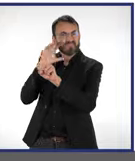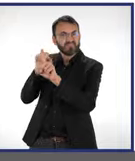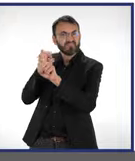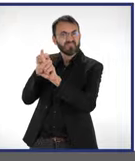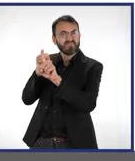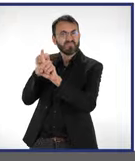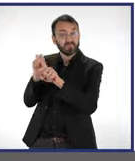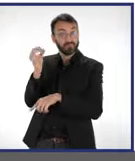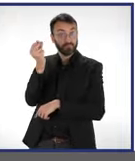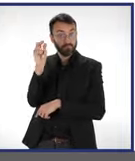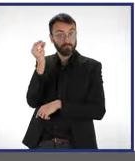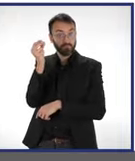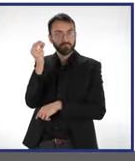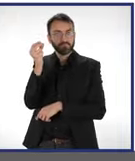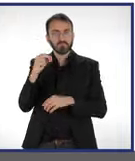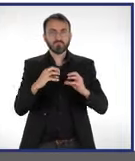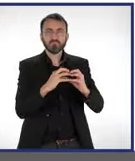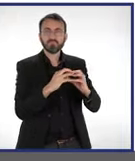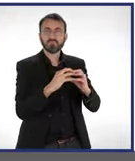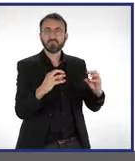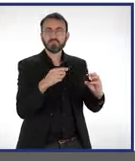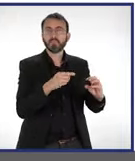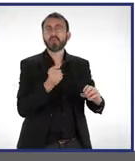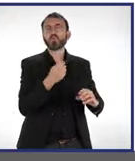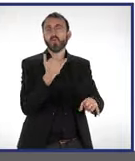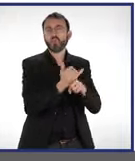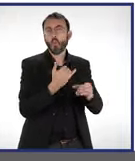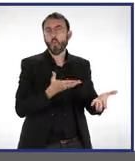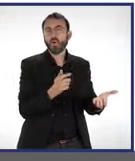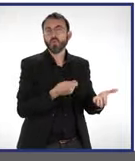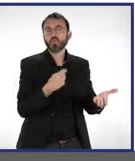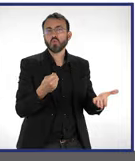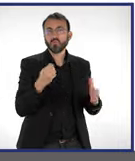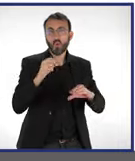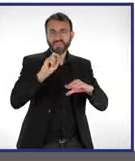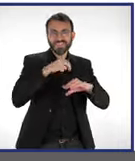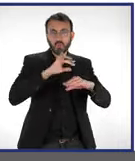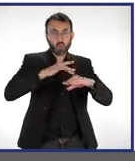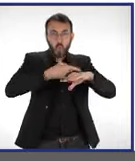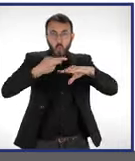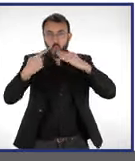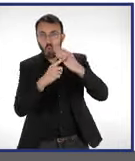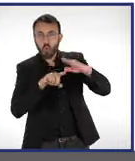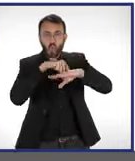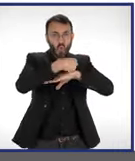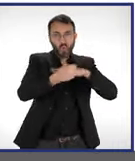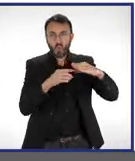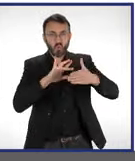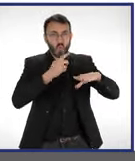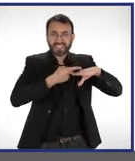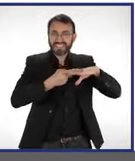striée. C'est avec ça qu'on fait le prélèvement. Bon, alors là, évidemment, ce ne sont pas de vrais sels. On gratte à la surface, à plusieurs